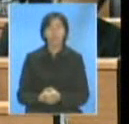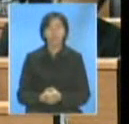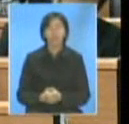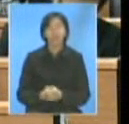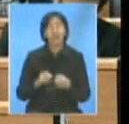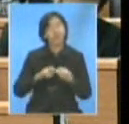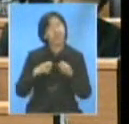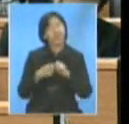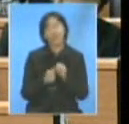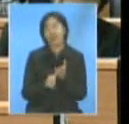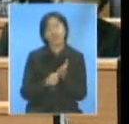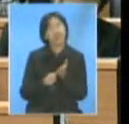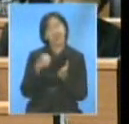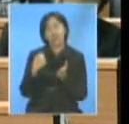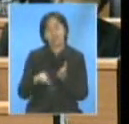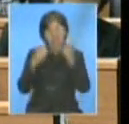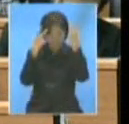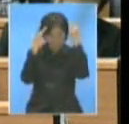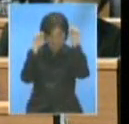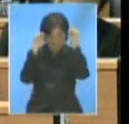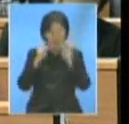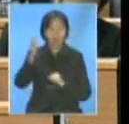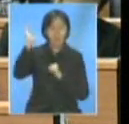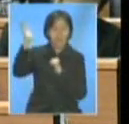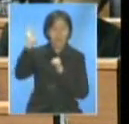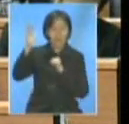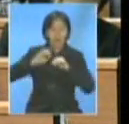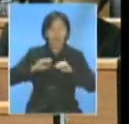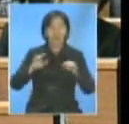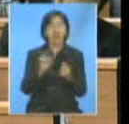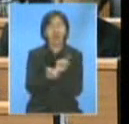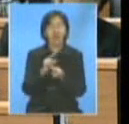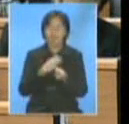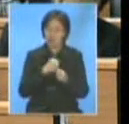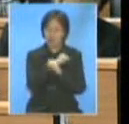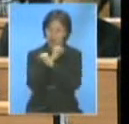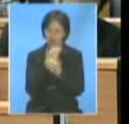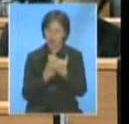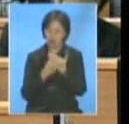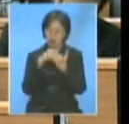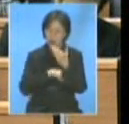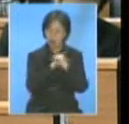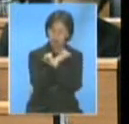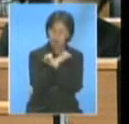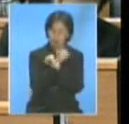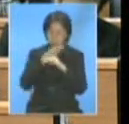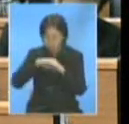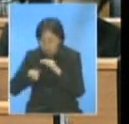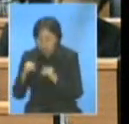ที่จะไปแก้ไขปัญหาตามที่นายกรัฐมนตรีได้เคยแถลงต่อสังคมและต่อพี่น้องประชาชน